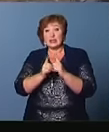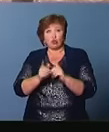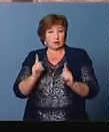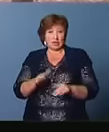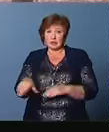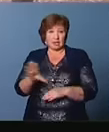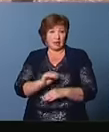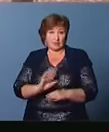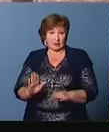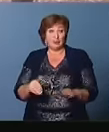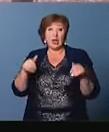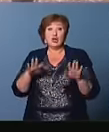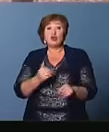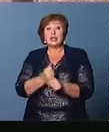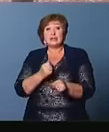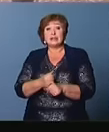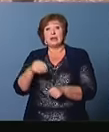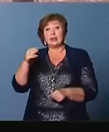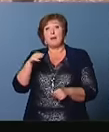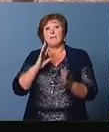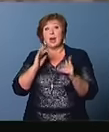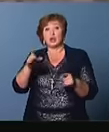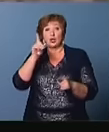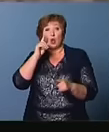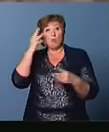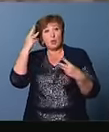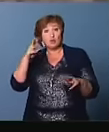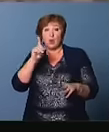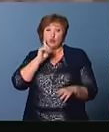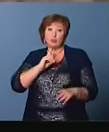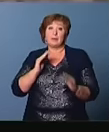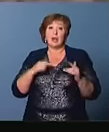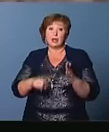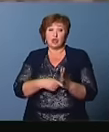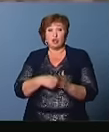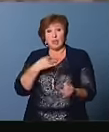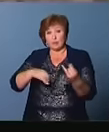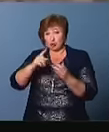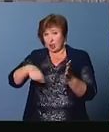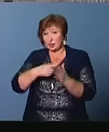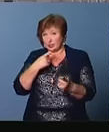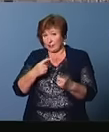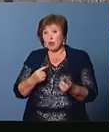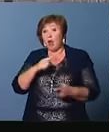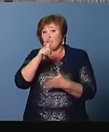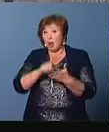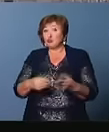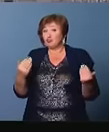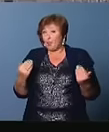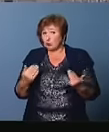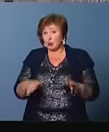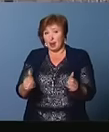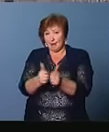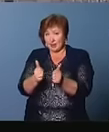все. Решение сделать парк более современным и удобным для горожан обсуждали на градсовете. Вопрос актуальный. Рядом плотная городская